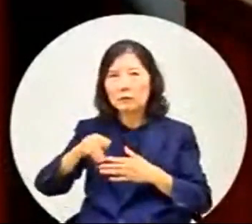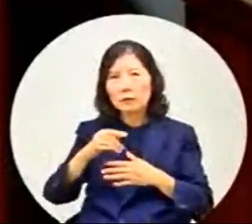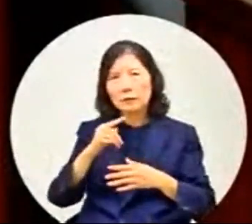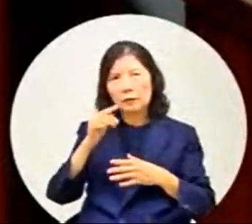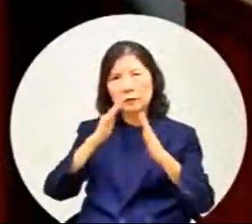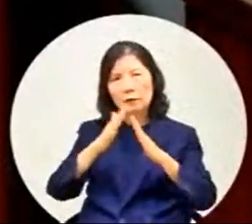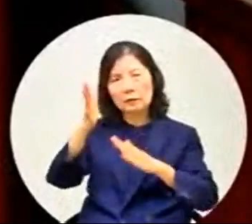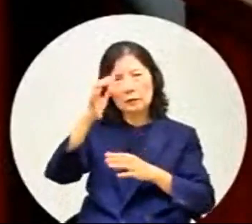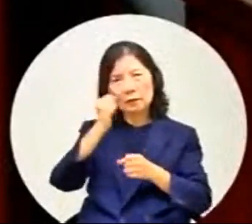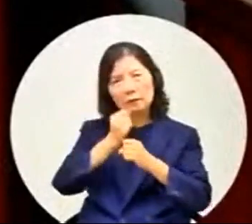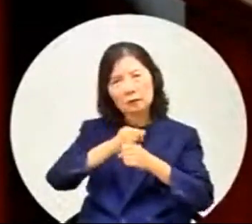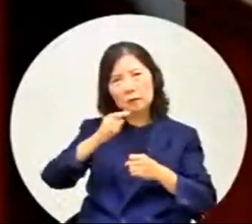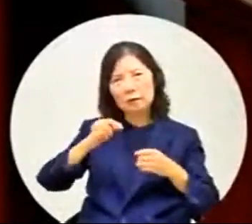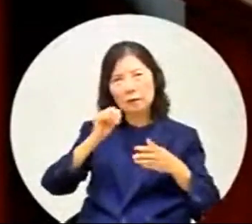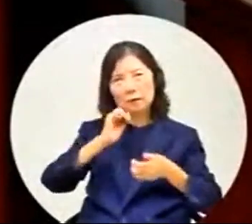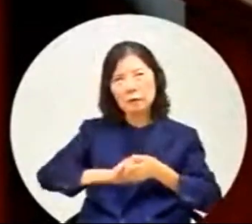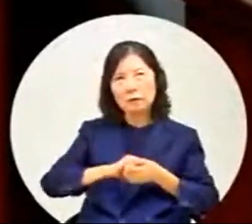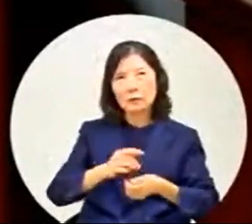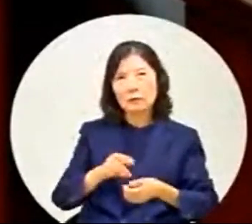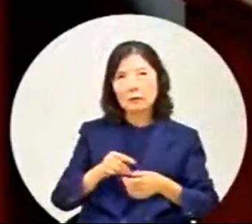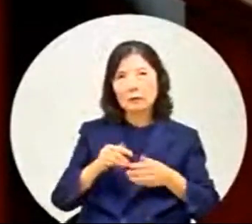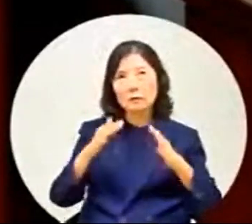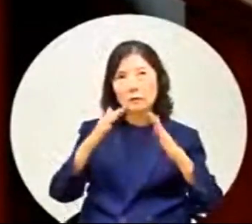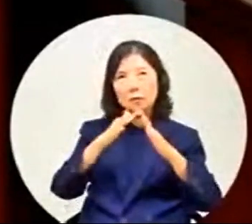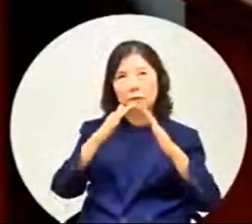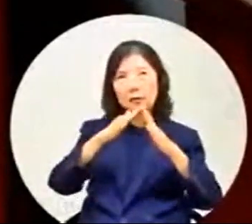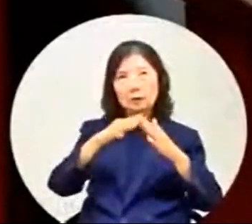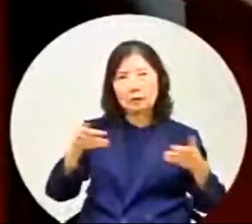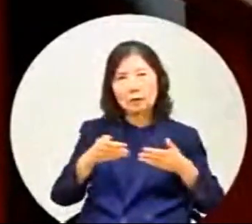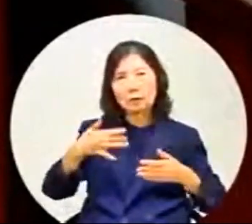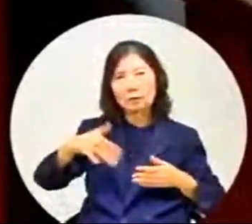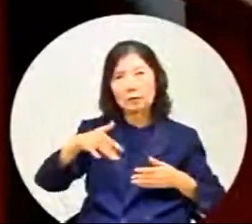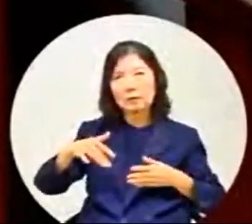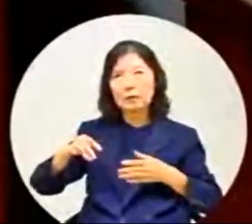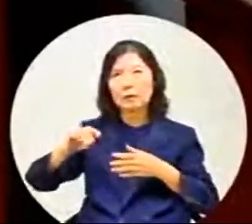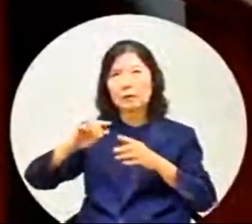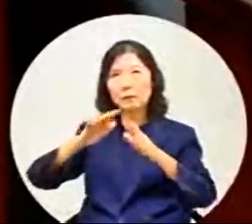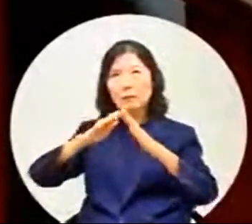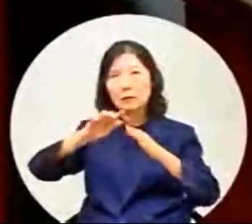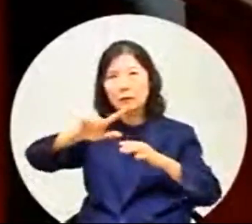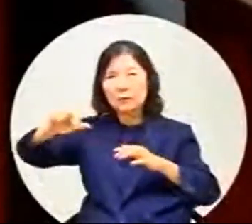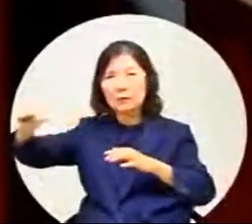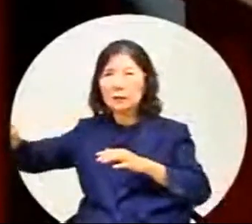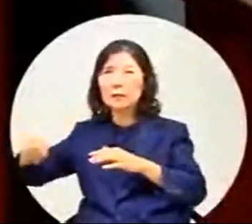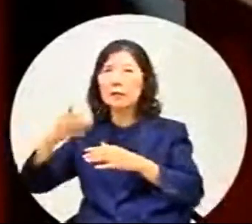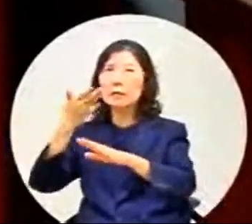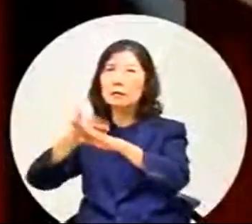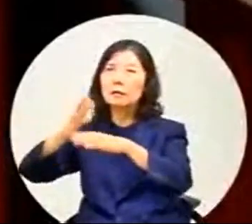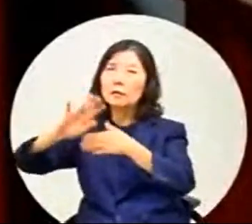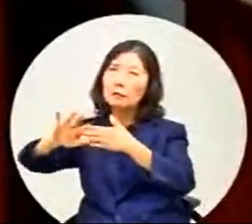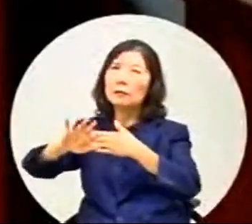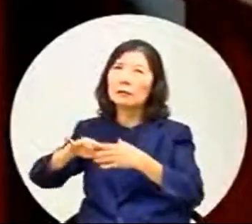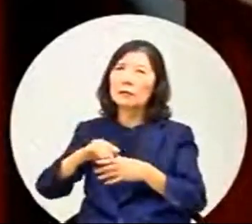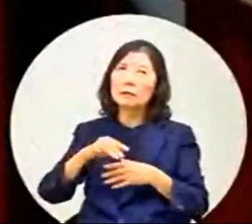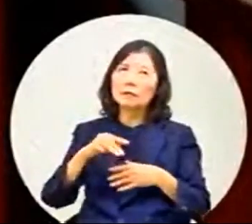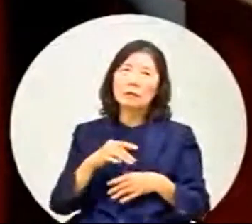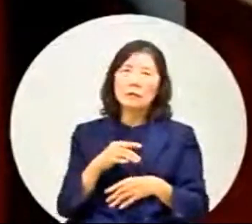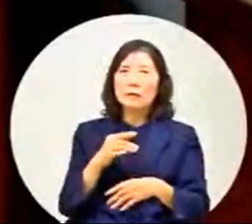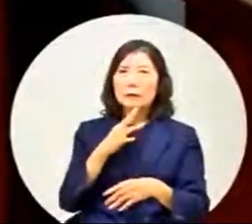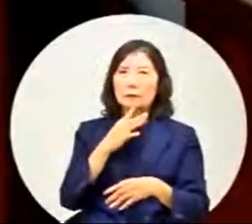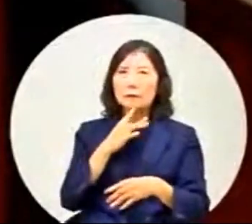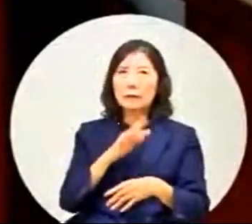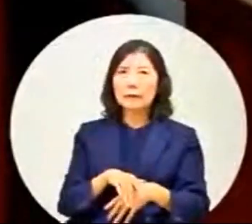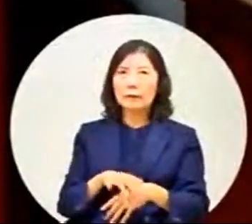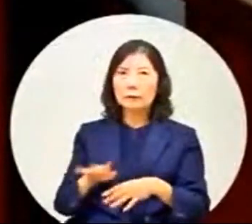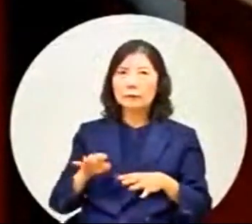样做这样的决策。楚阿北起好，家具先摆坑底屋外，让它风吹雨淋，为什么？好，那现